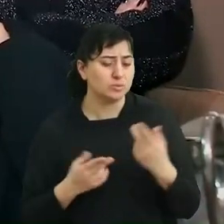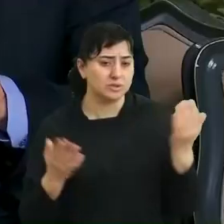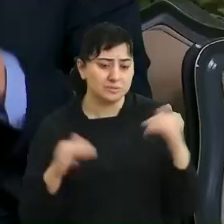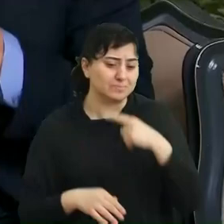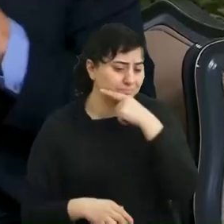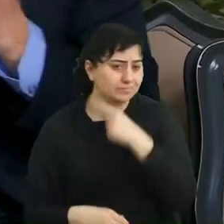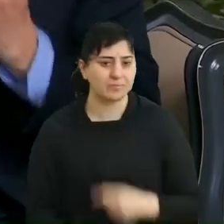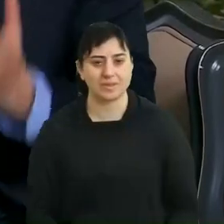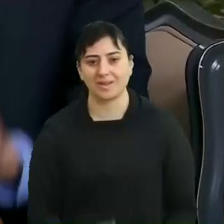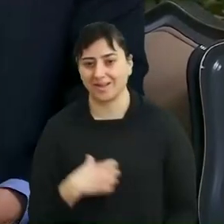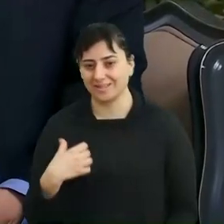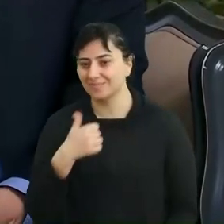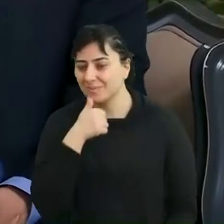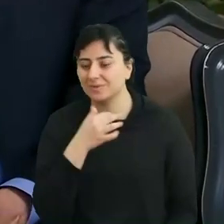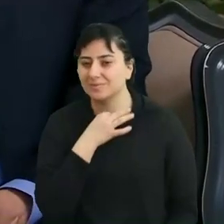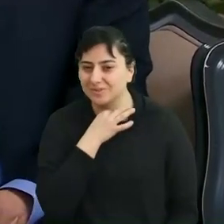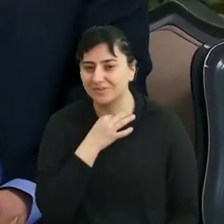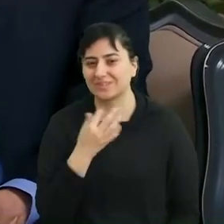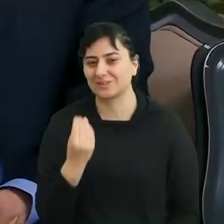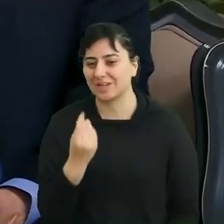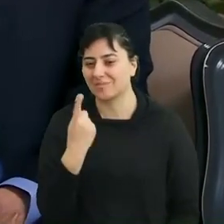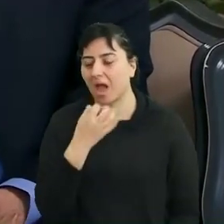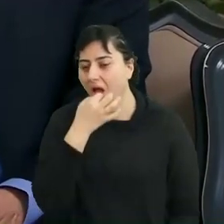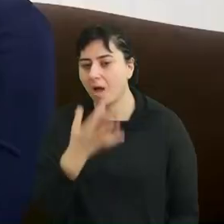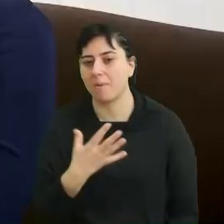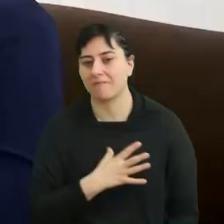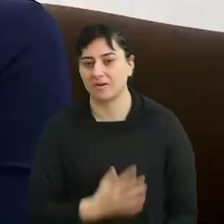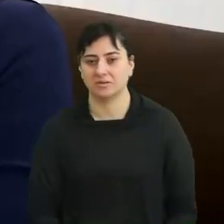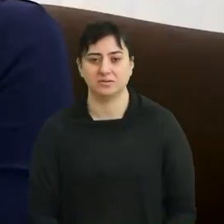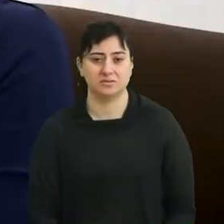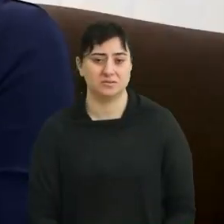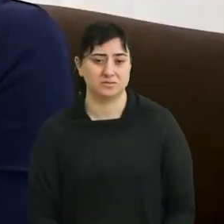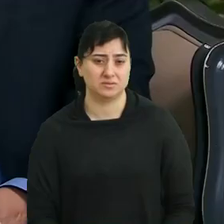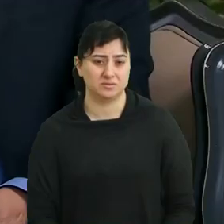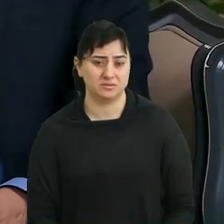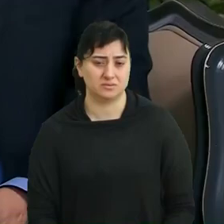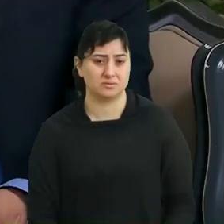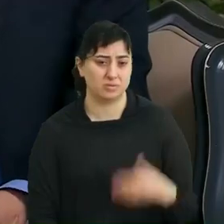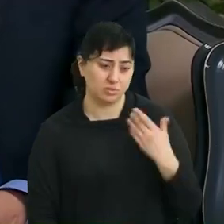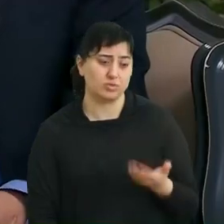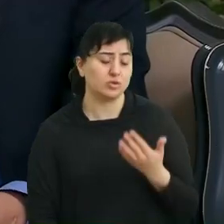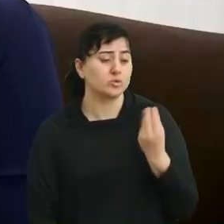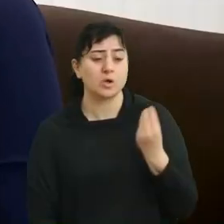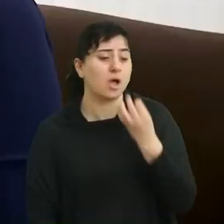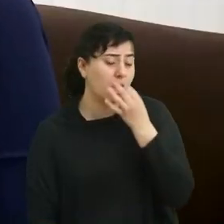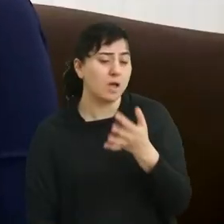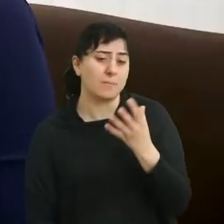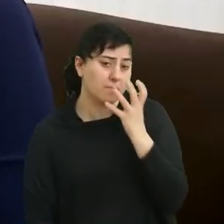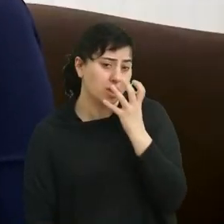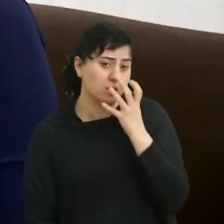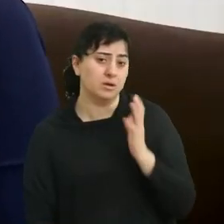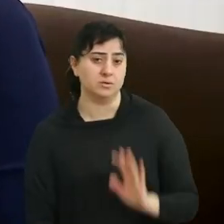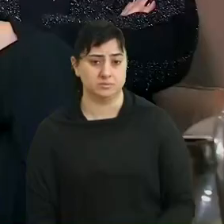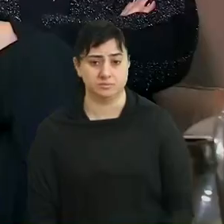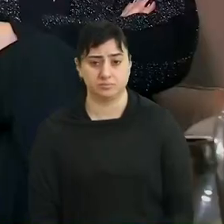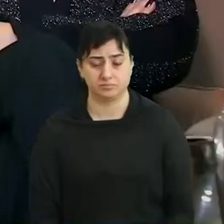Çağırdığınızda geldim. Anneciğim, babacığım lütfen. Size güzel haberlerimiz var. Ay nihayet. Yani gerçekten güzel ve iyi habere o kadar çok